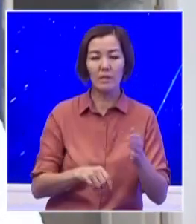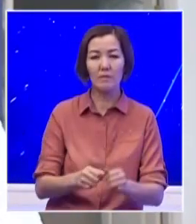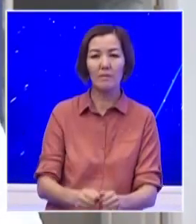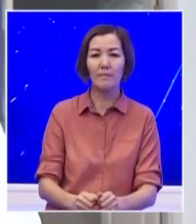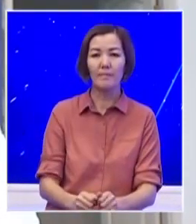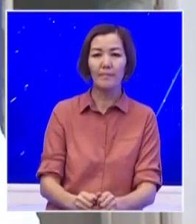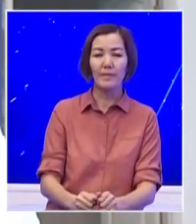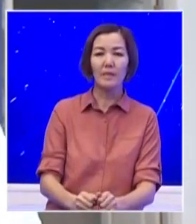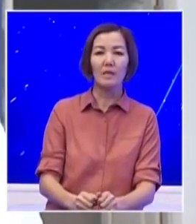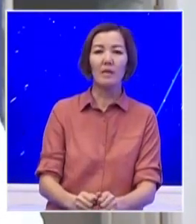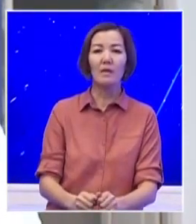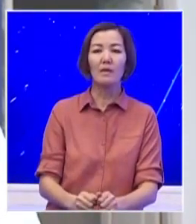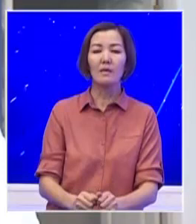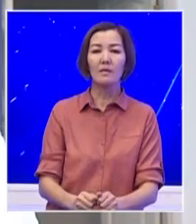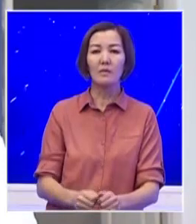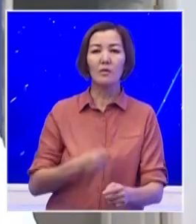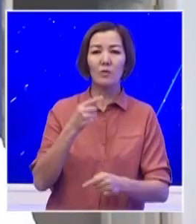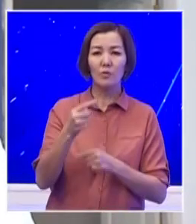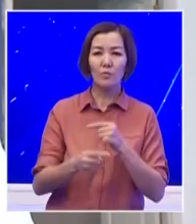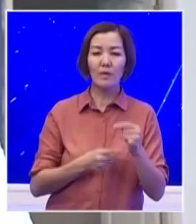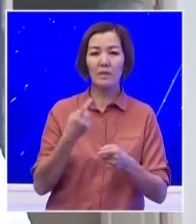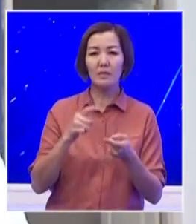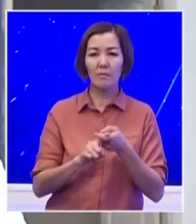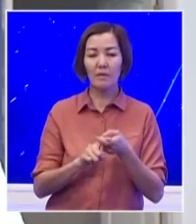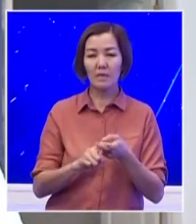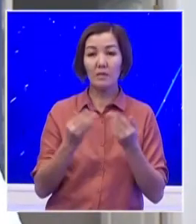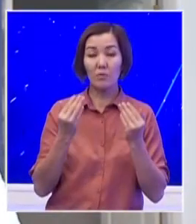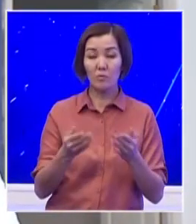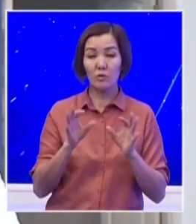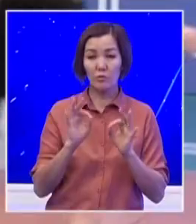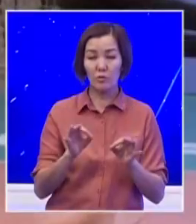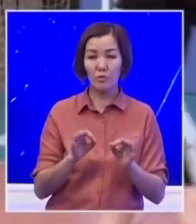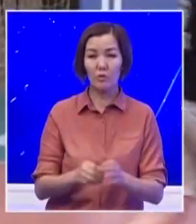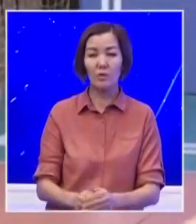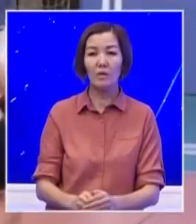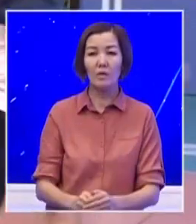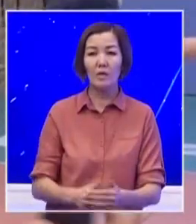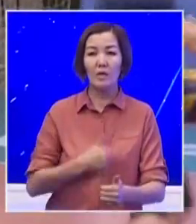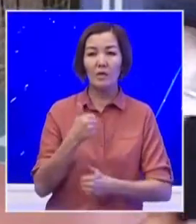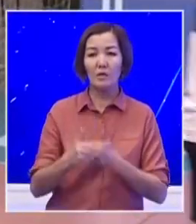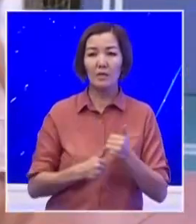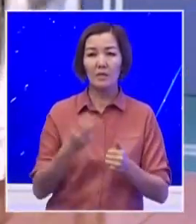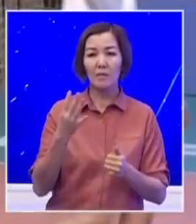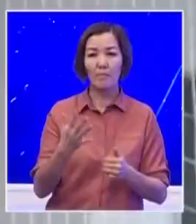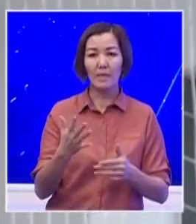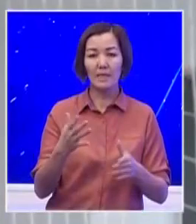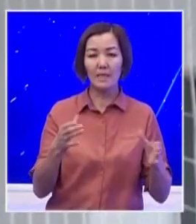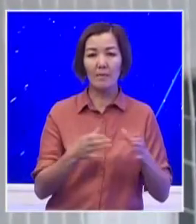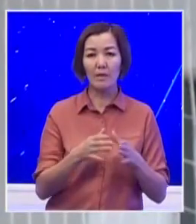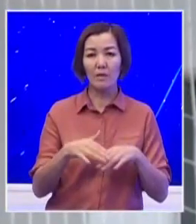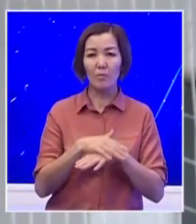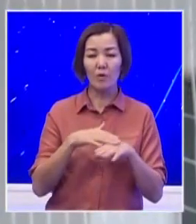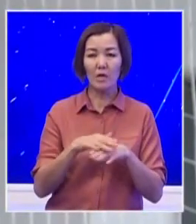айталамын. Яғни ұрпақтастық, сабақтастық деген осы деп ойлаймын. Жарысқа 5 команда қатысты десек, 4-еуі бұқаралық